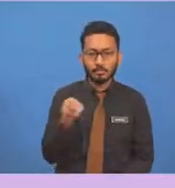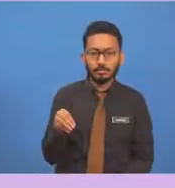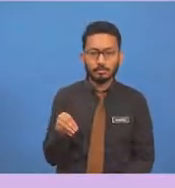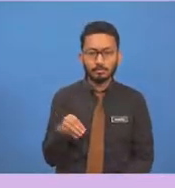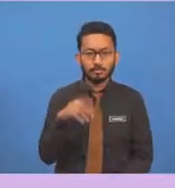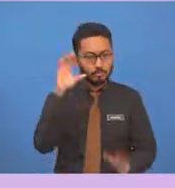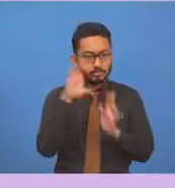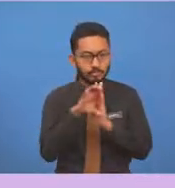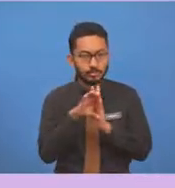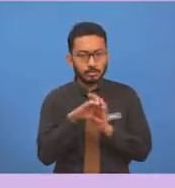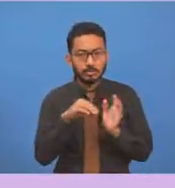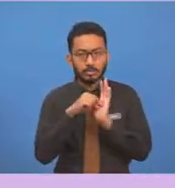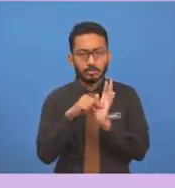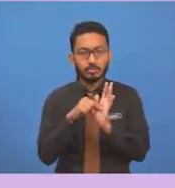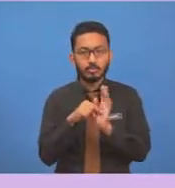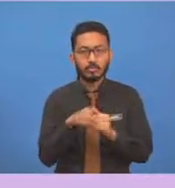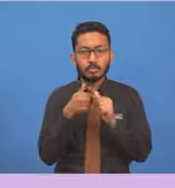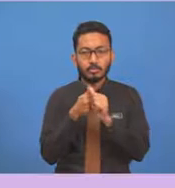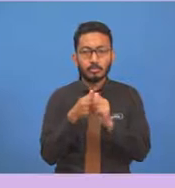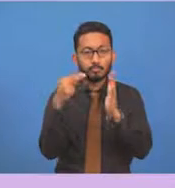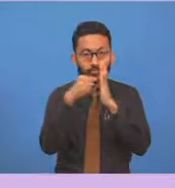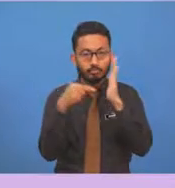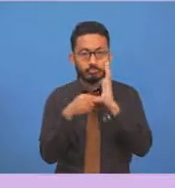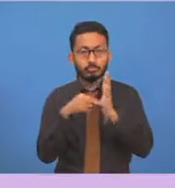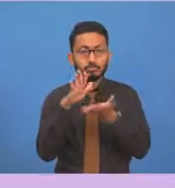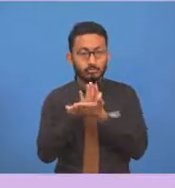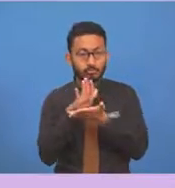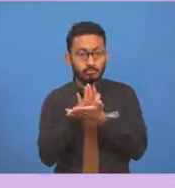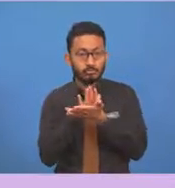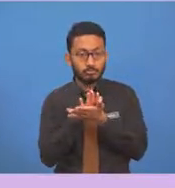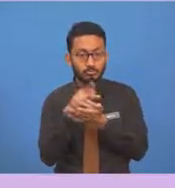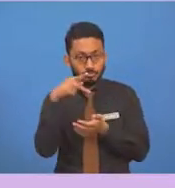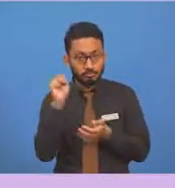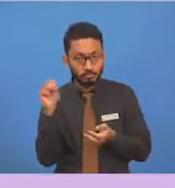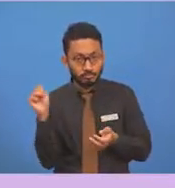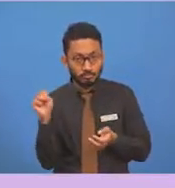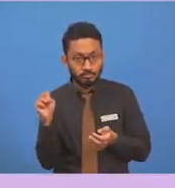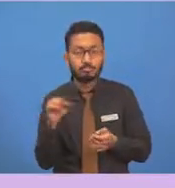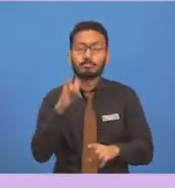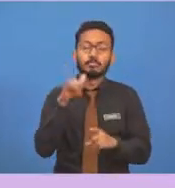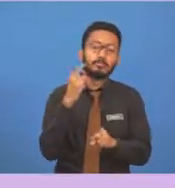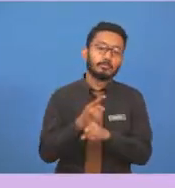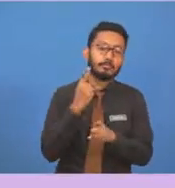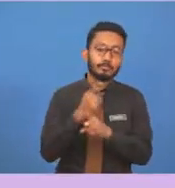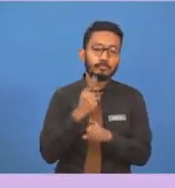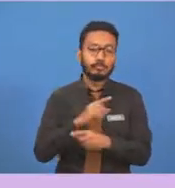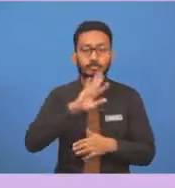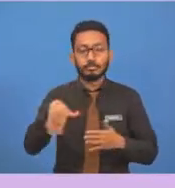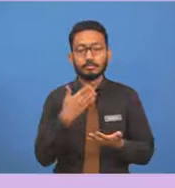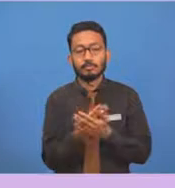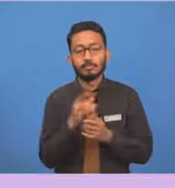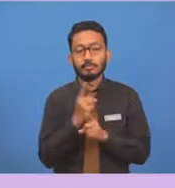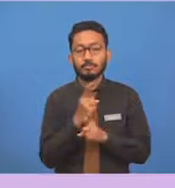itu mematuhi peraturan bilik perpustakaan? Ya, betul murid-murid. Semua murid dalam gambar